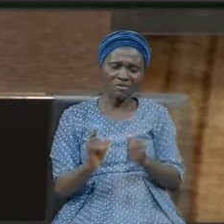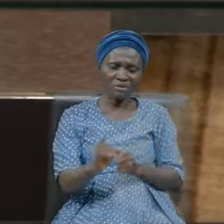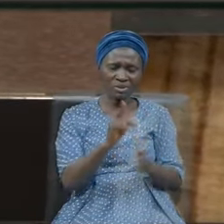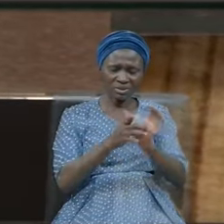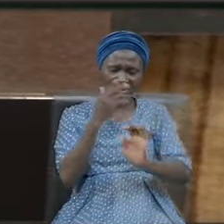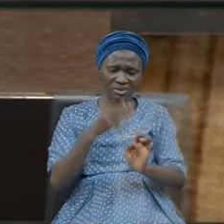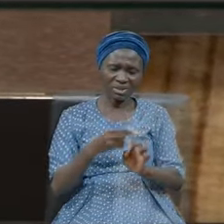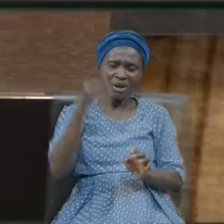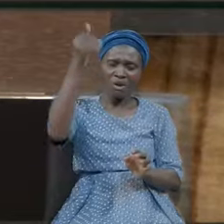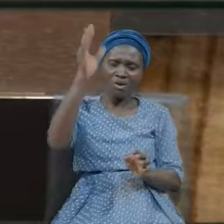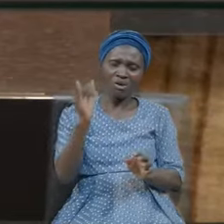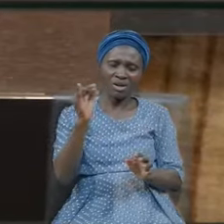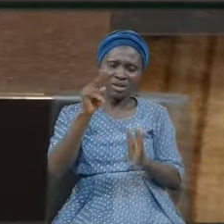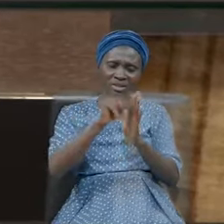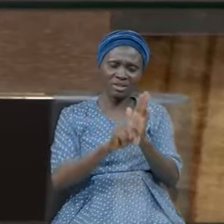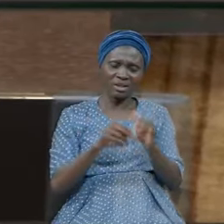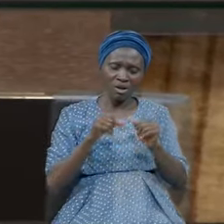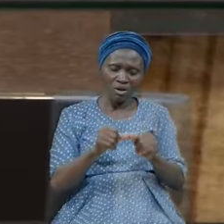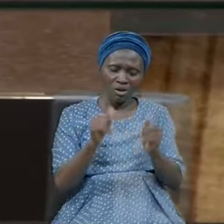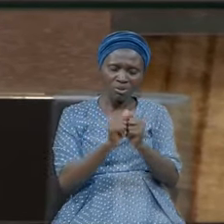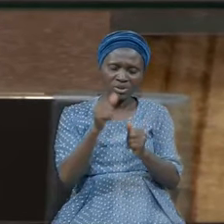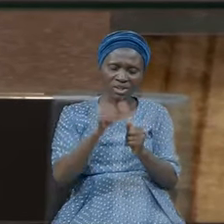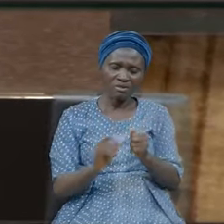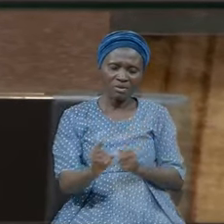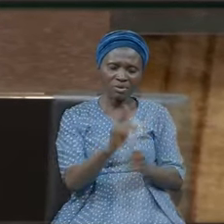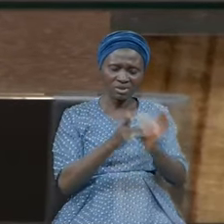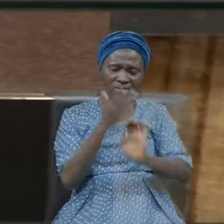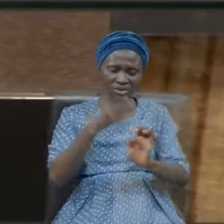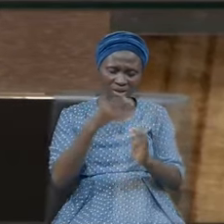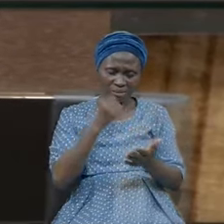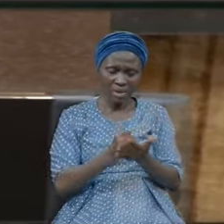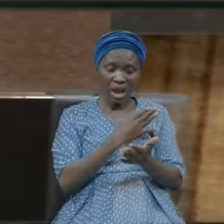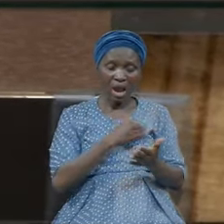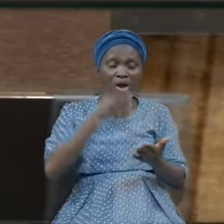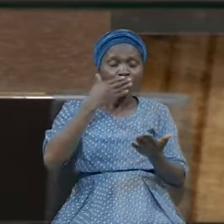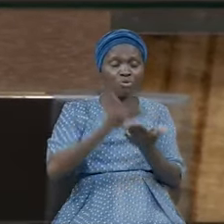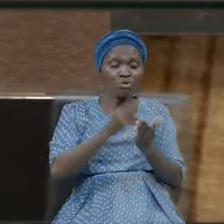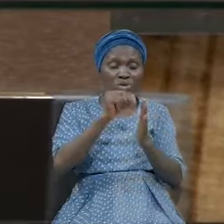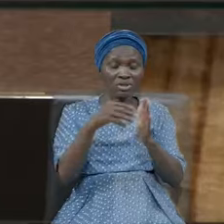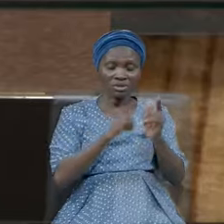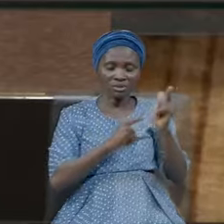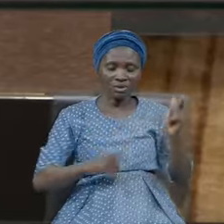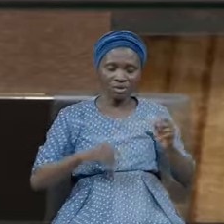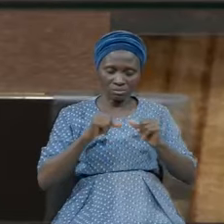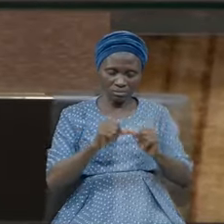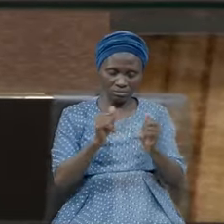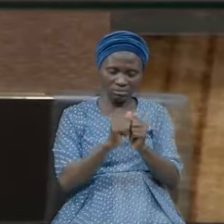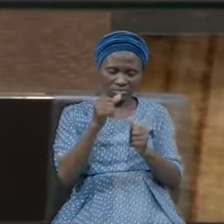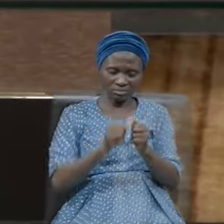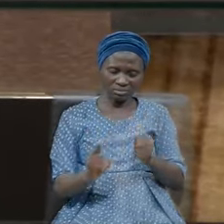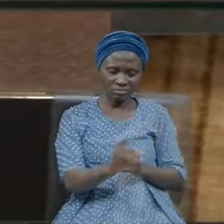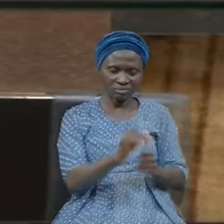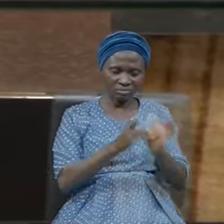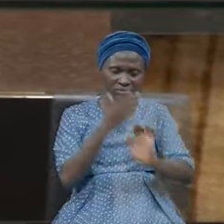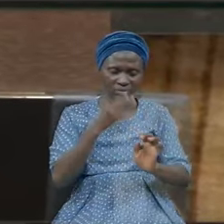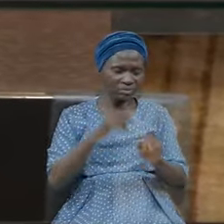Que la piété continue avec tout le monde. La bonté du Seigneur, que cela continue avec tout le monde. Les